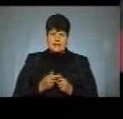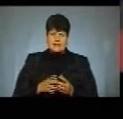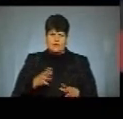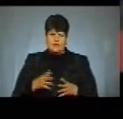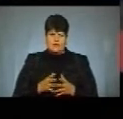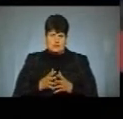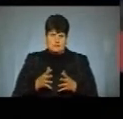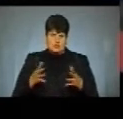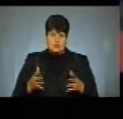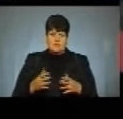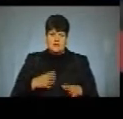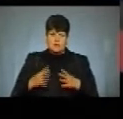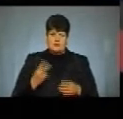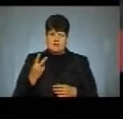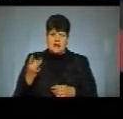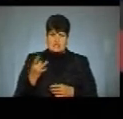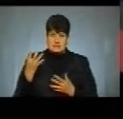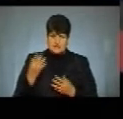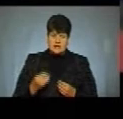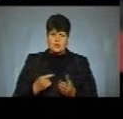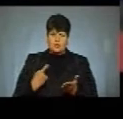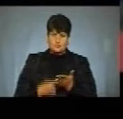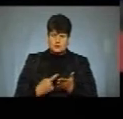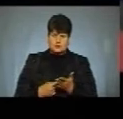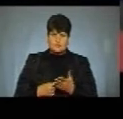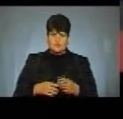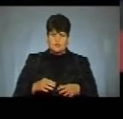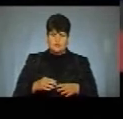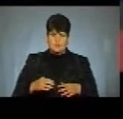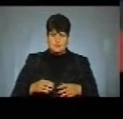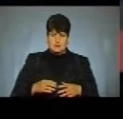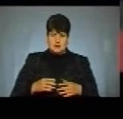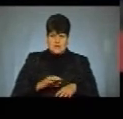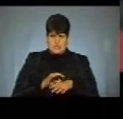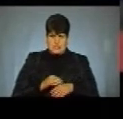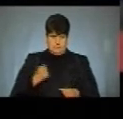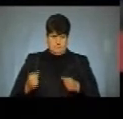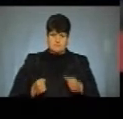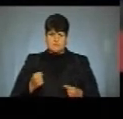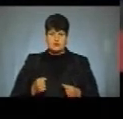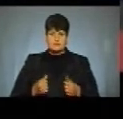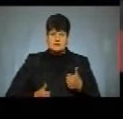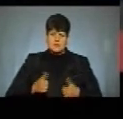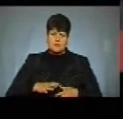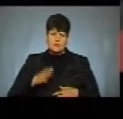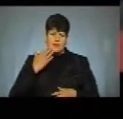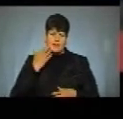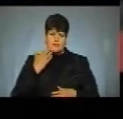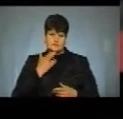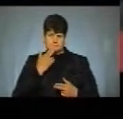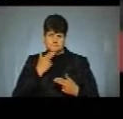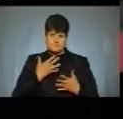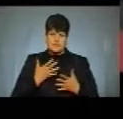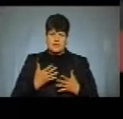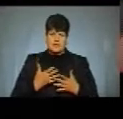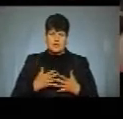ми тренуємося 2 рази в день, для того, щоб довести своє тіло до піку форми, щоб на змаганнях було легше адаптуватись до суперників і організм